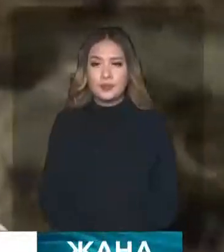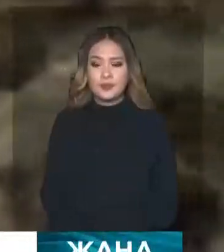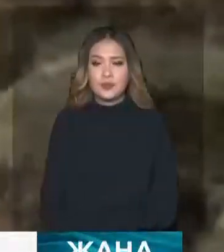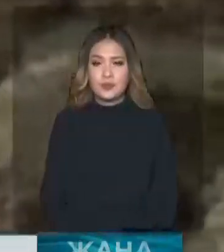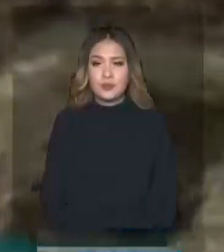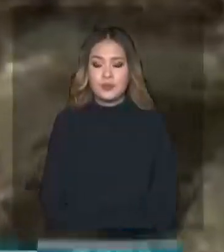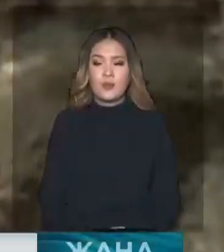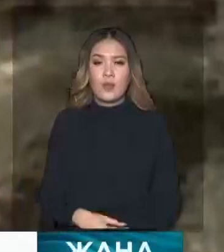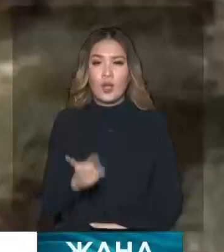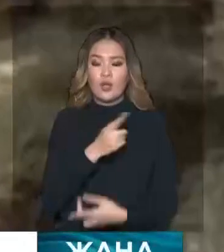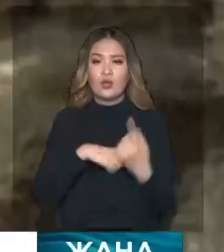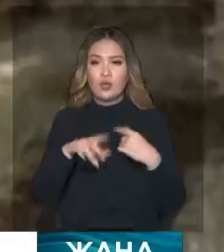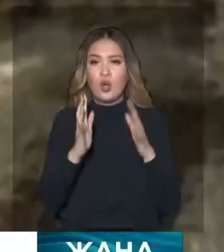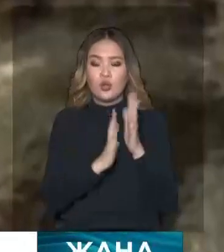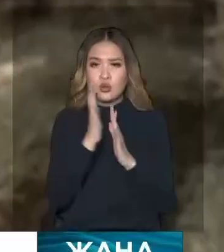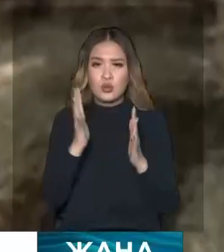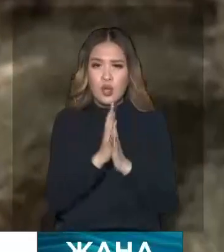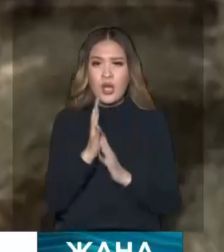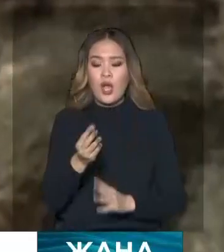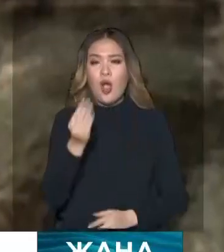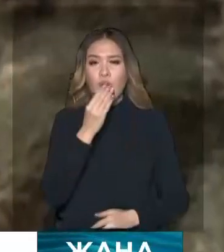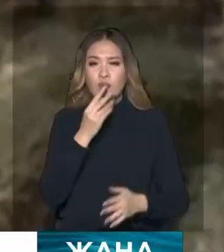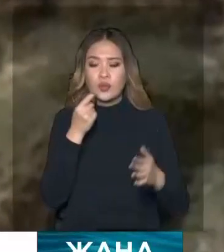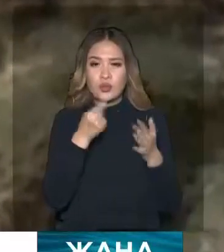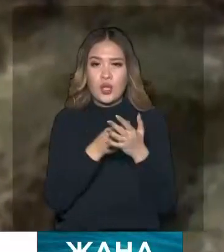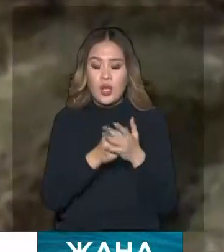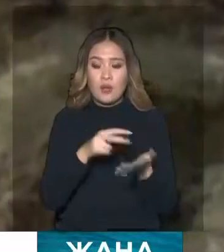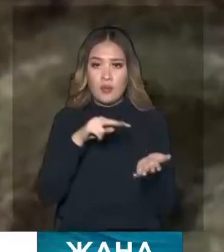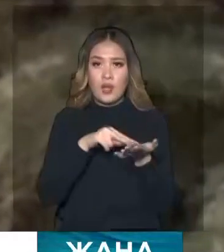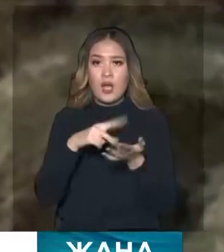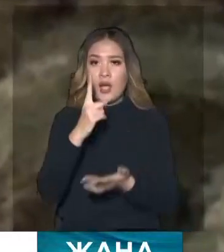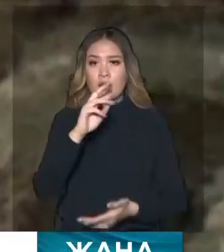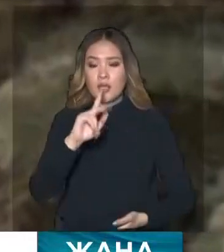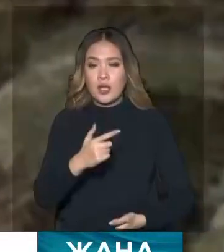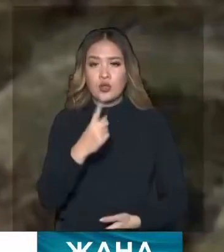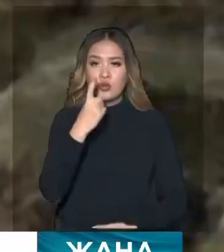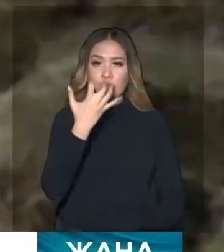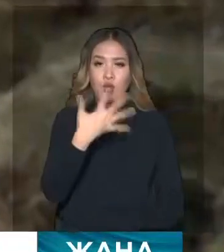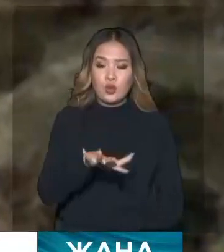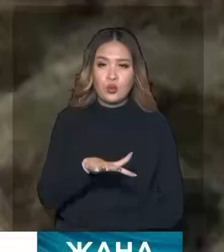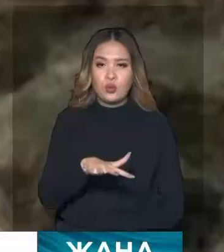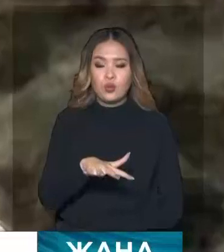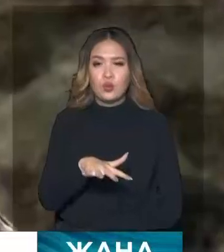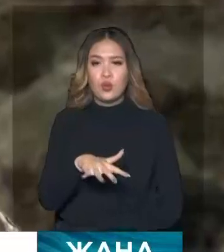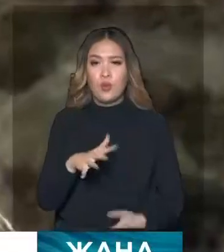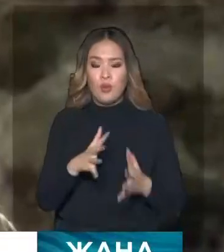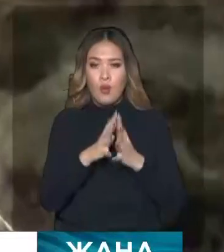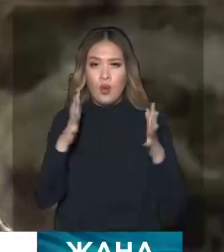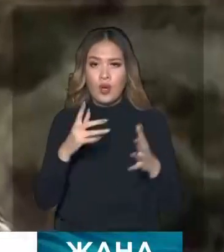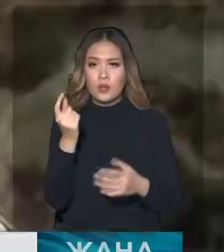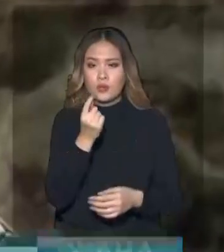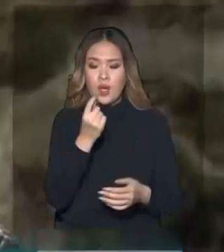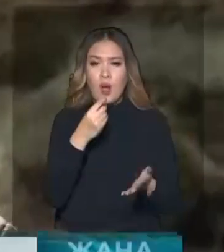Мың деген үстінде шөп, жемнің бағасы деген жаңағы килограмм 150, 150-дің үстінде бидай алып береміз өстіп